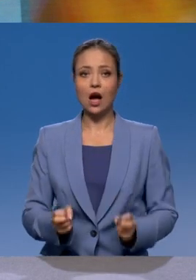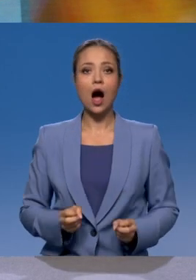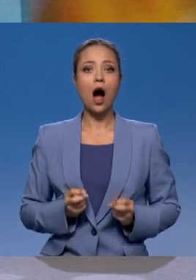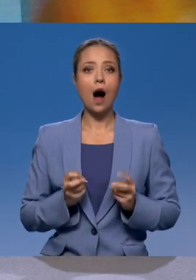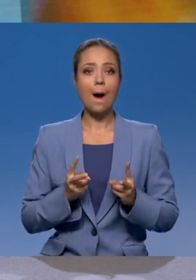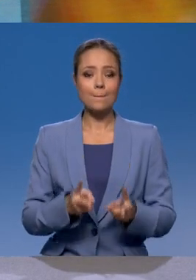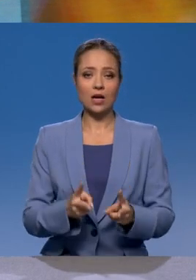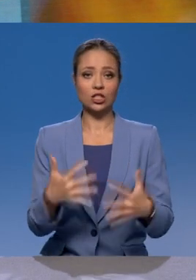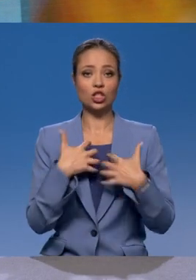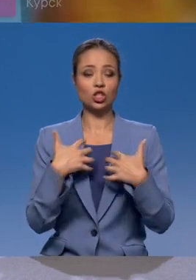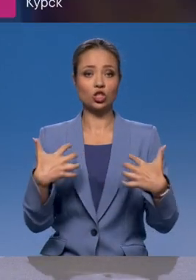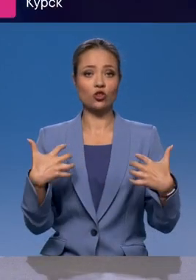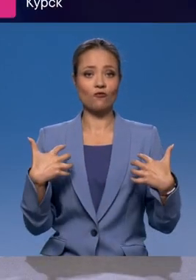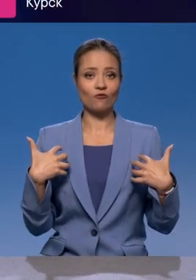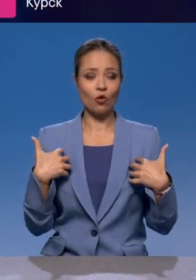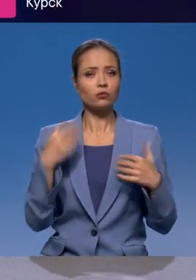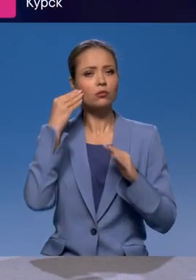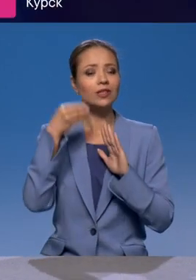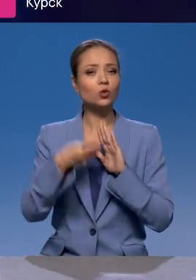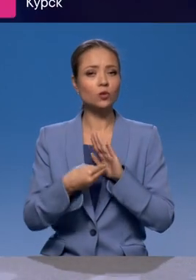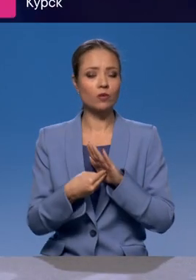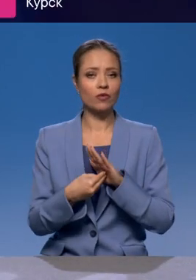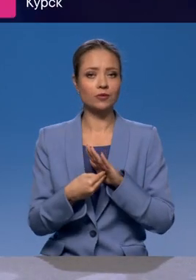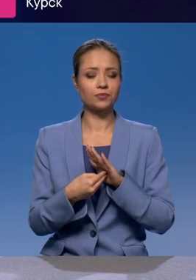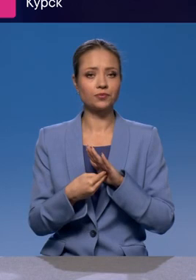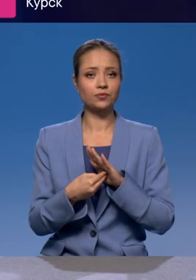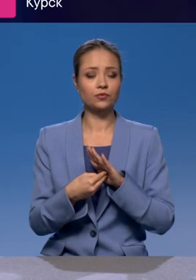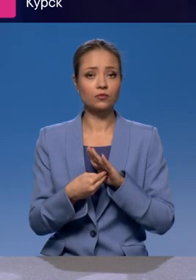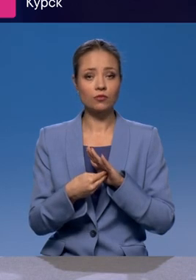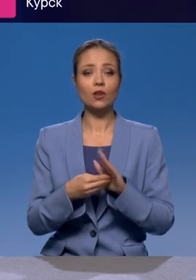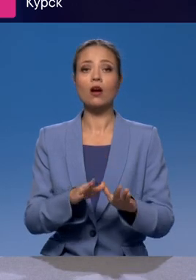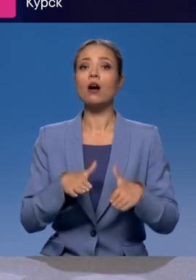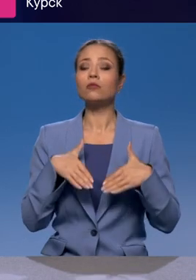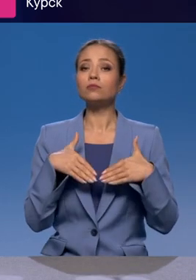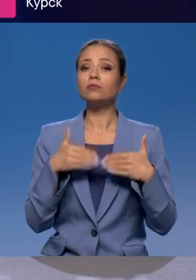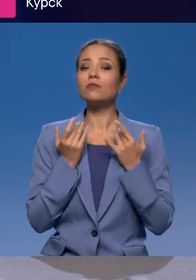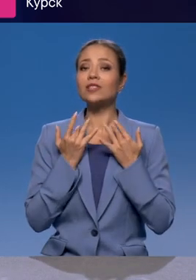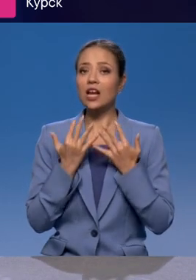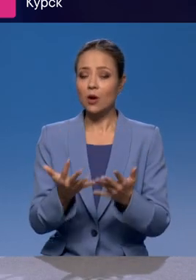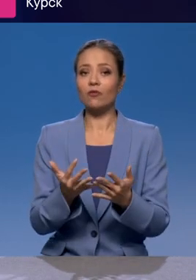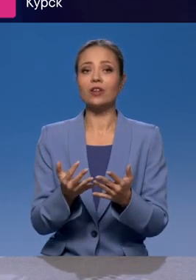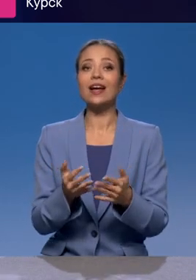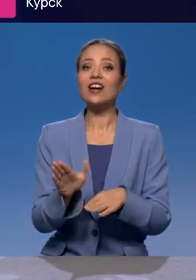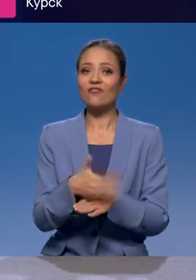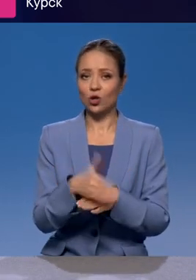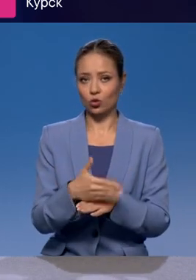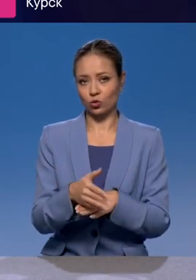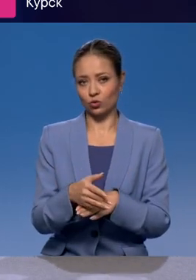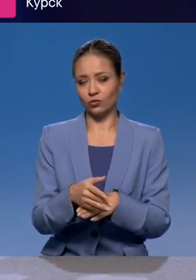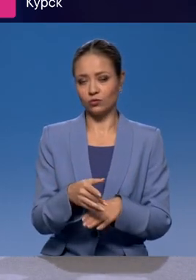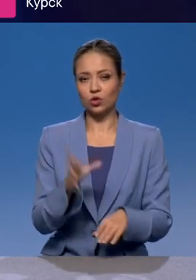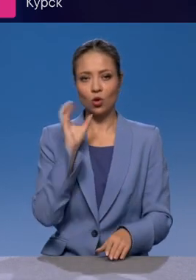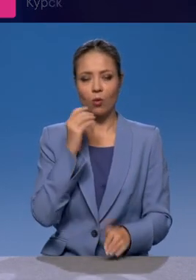опасных животных, да, подразумевает под собой введение определенных требований к выгулу собак. В частности, это обязательно намордник,